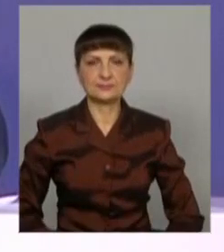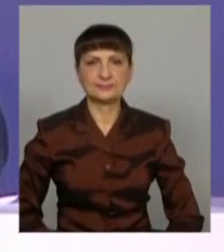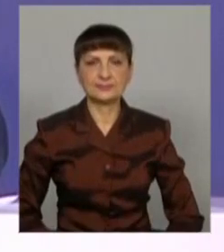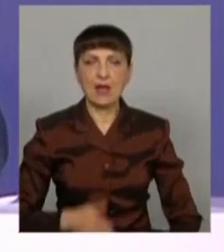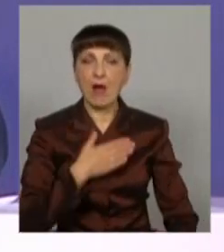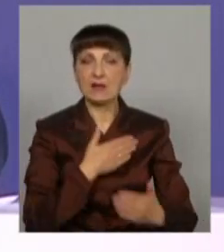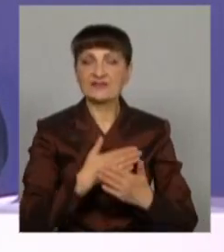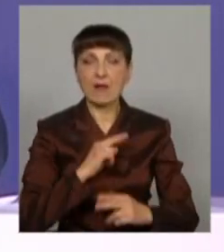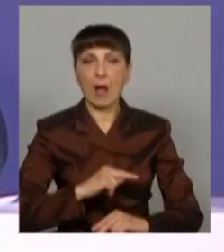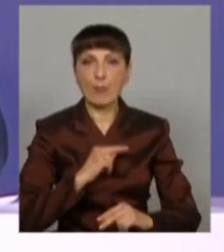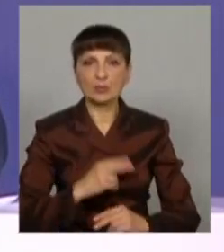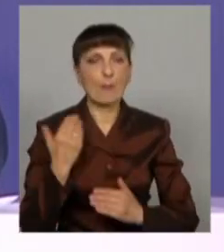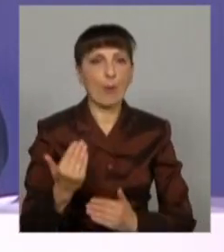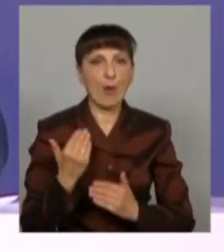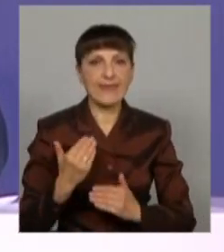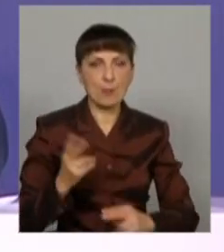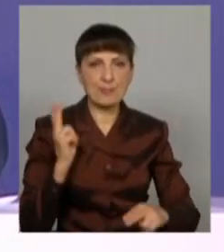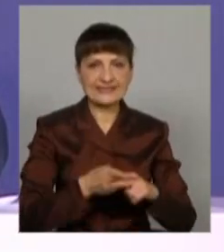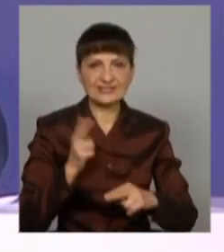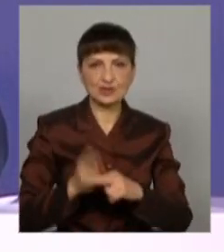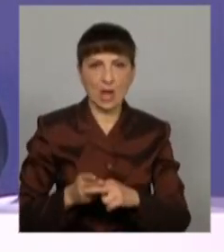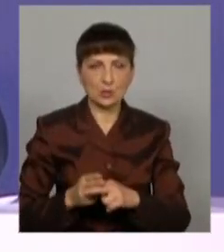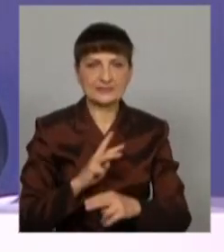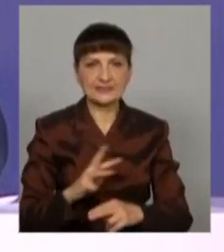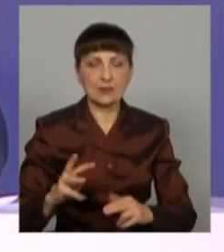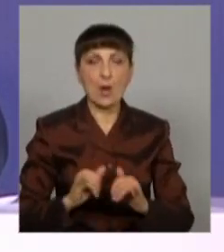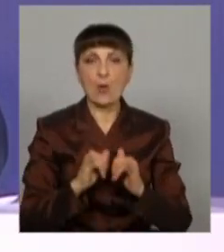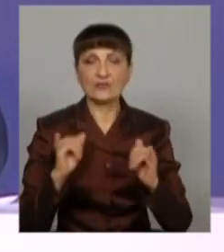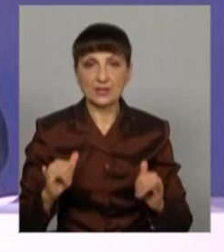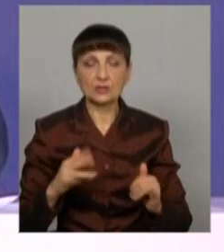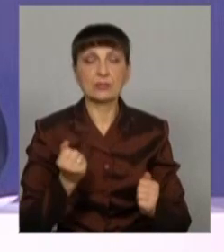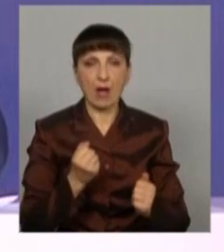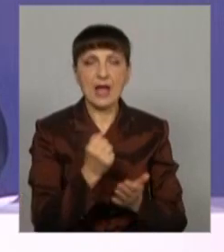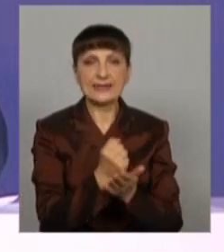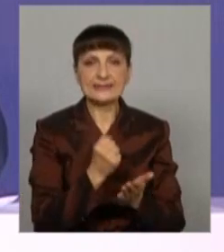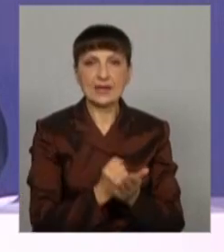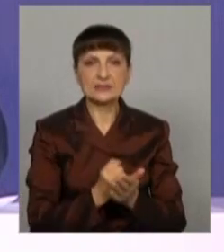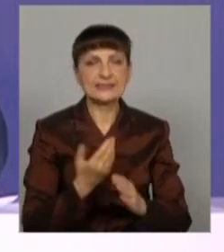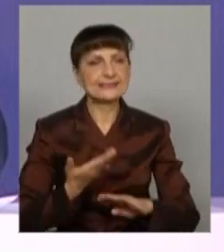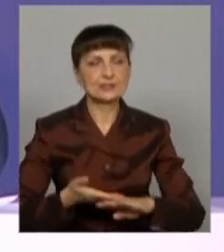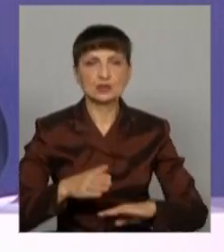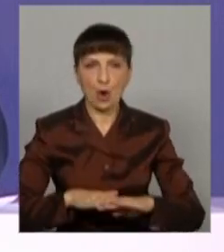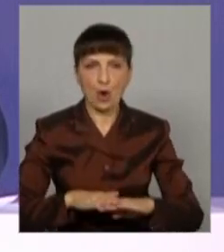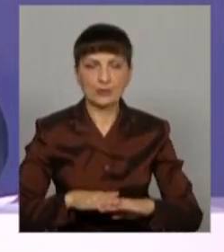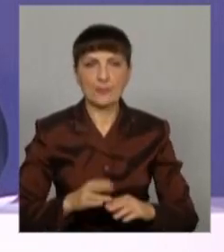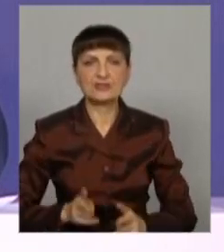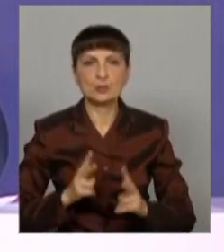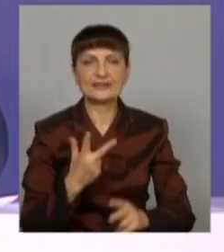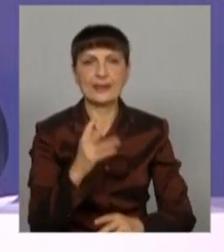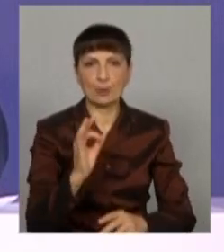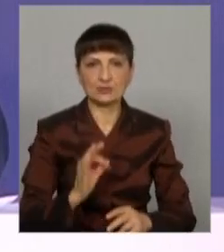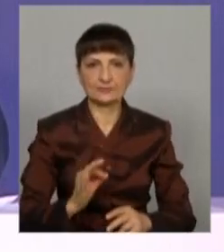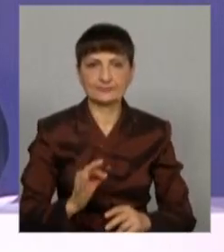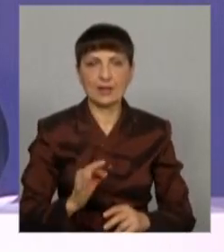активизация работы по их пресечению привело к росту регистрации особо тяжких преступлений натрия процентов